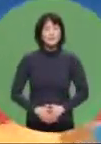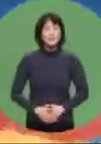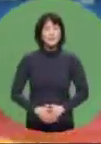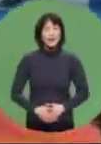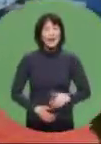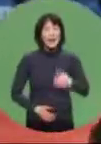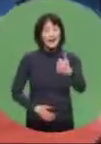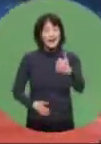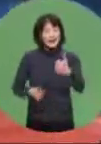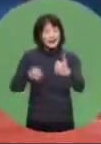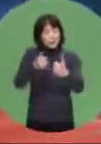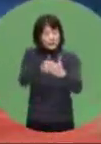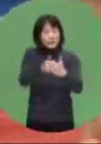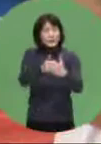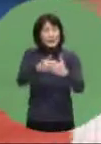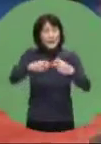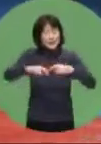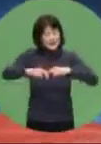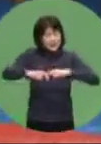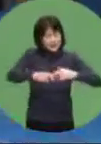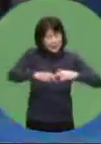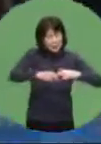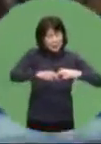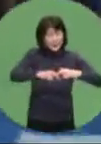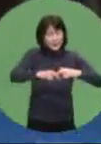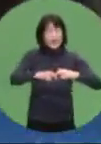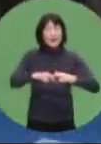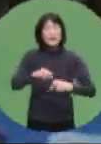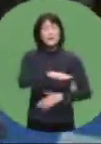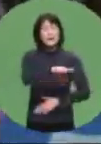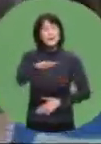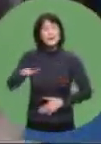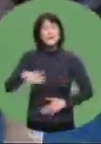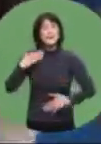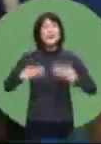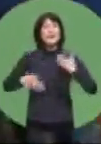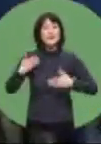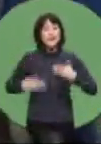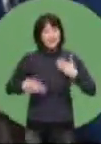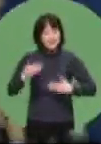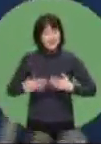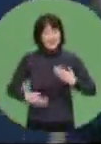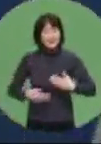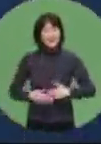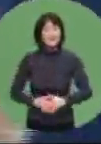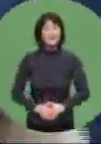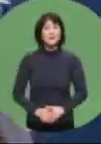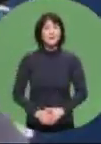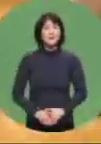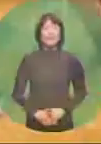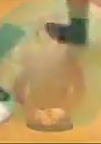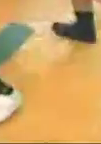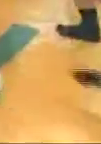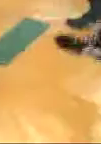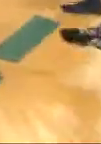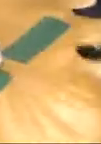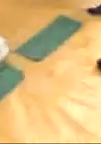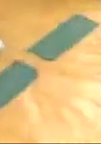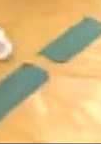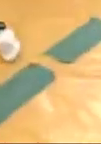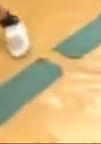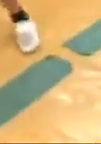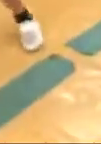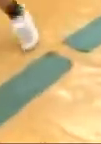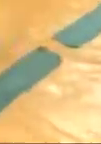相手に力いっぱいぶつかっていき、技を繰り出すごとに子どもたちは大きな歓声を上げていました。